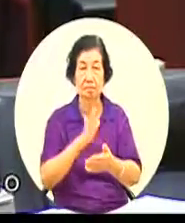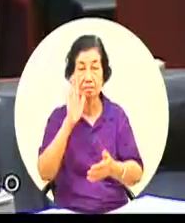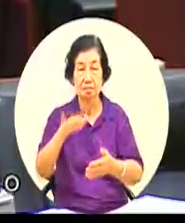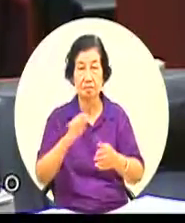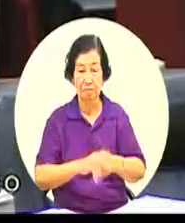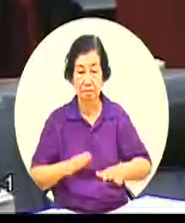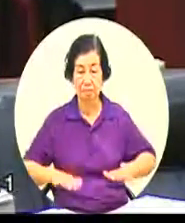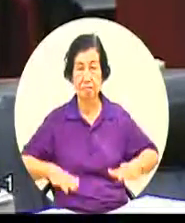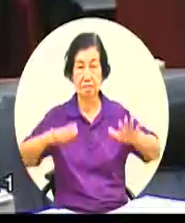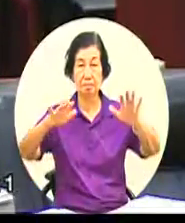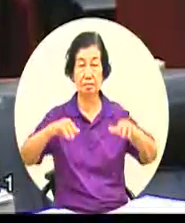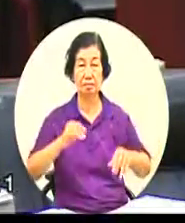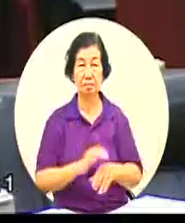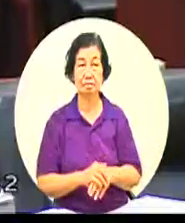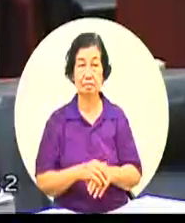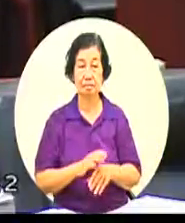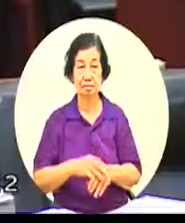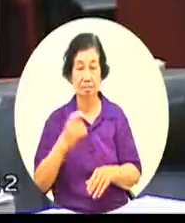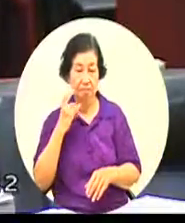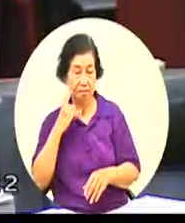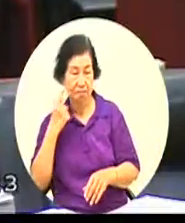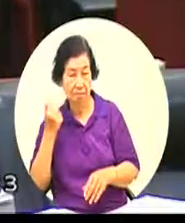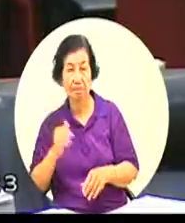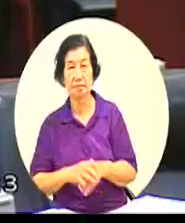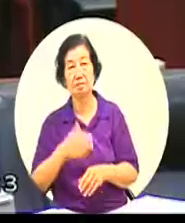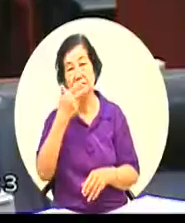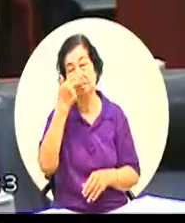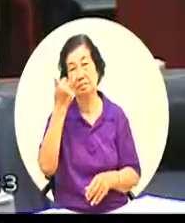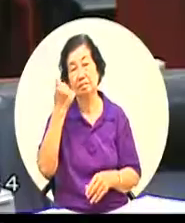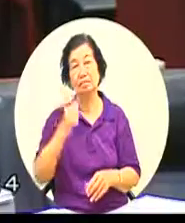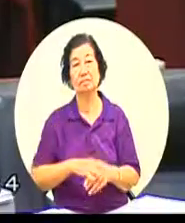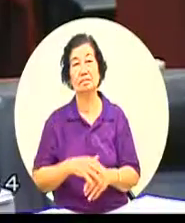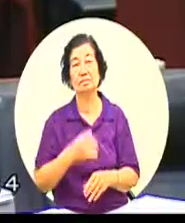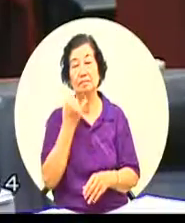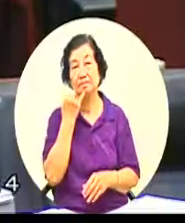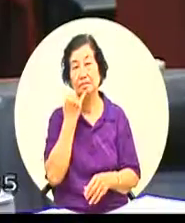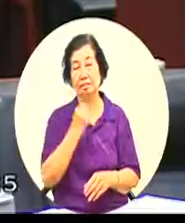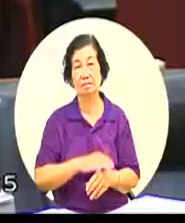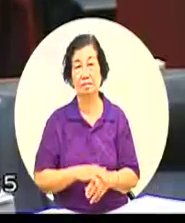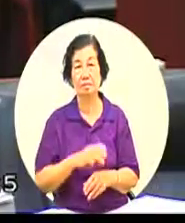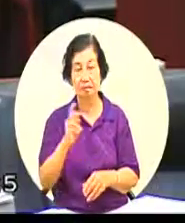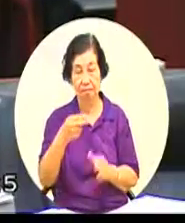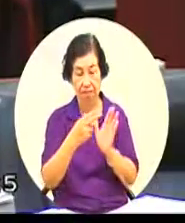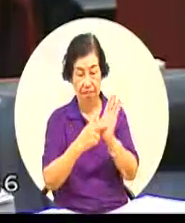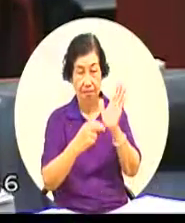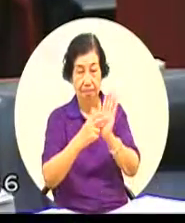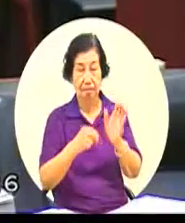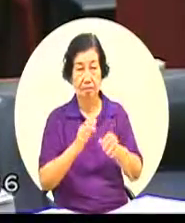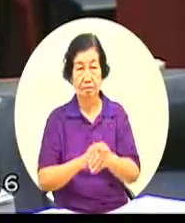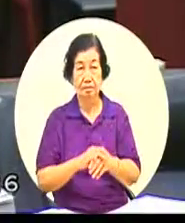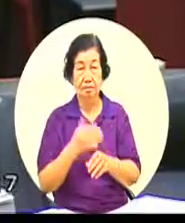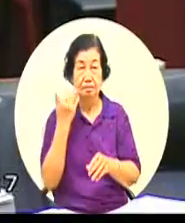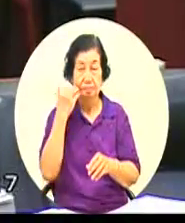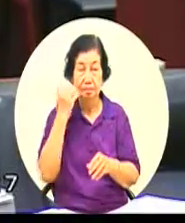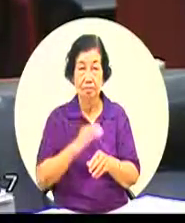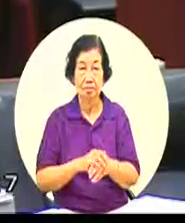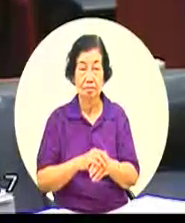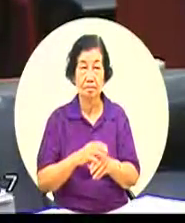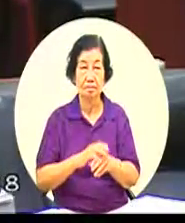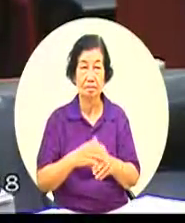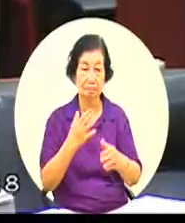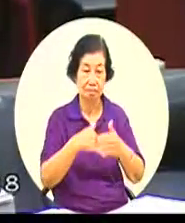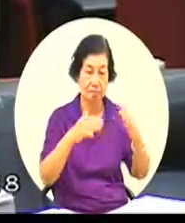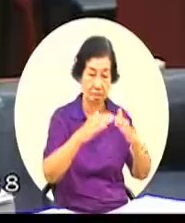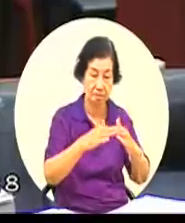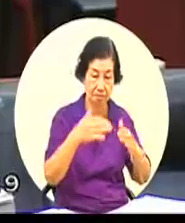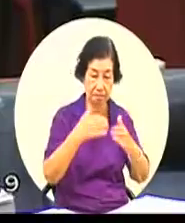人是讲我再方便，什么都方便。我嘛甲解说，如果我们会校集中在一起，配套